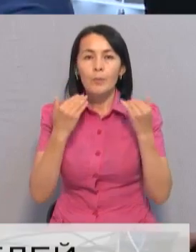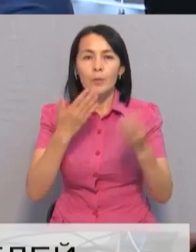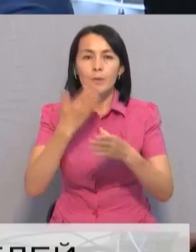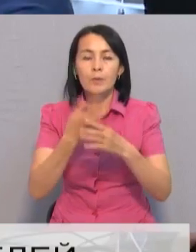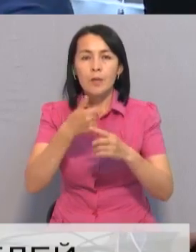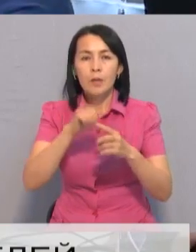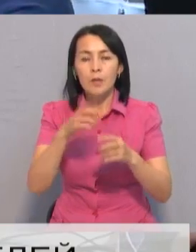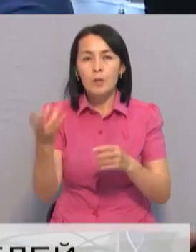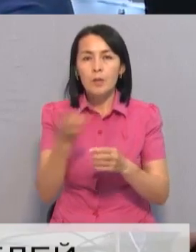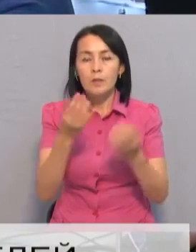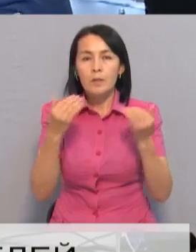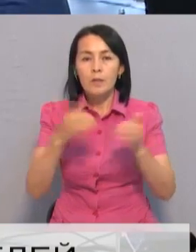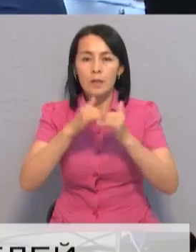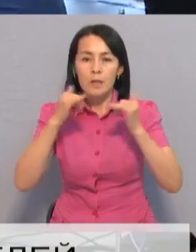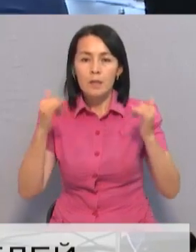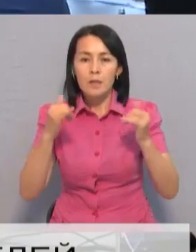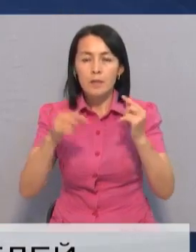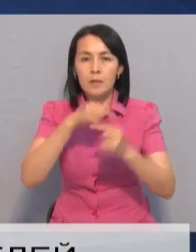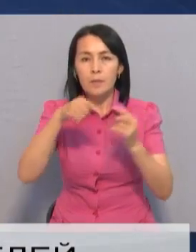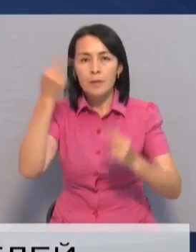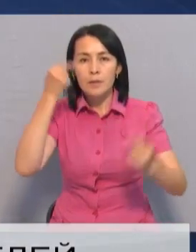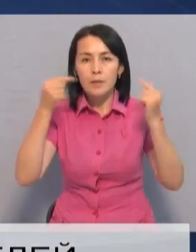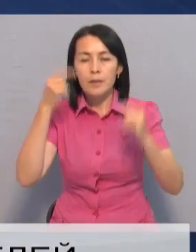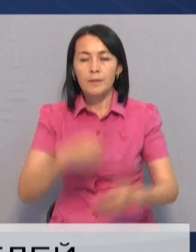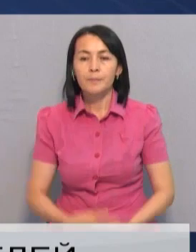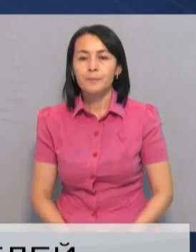услуги, которые необходимы для реализации бизнес-идей.